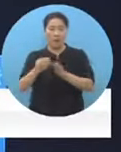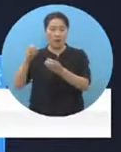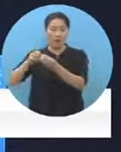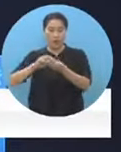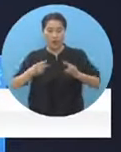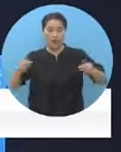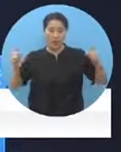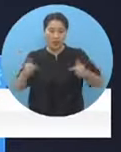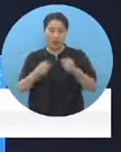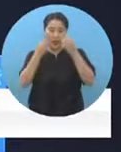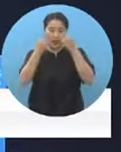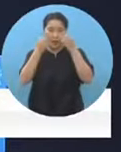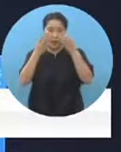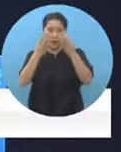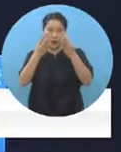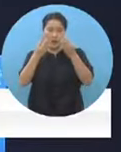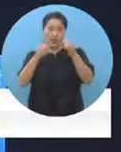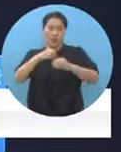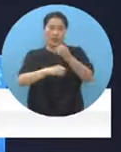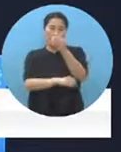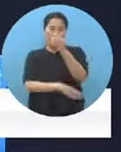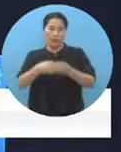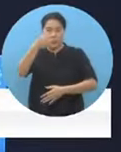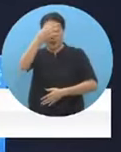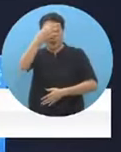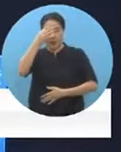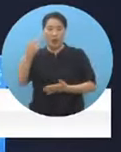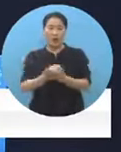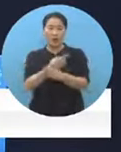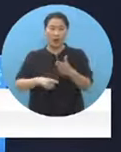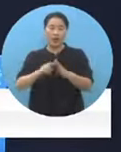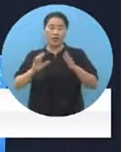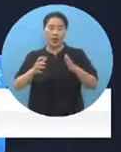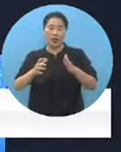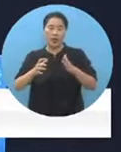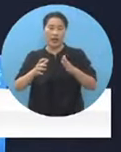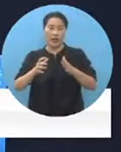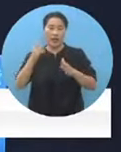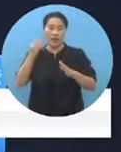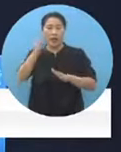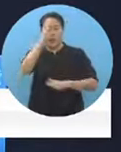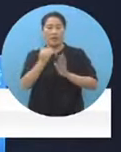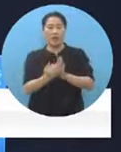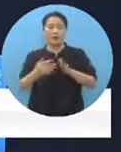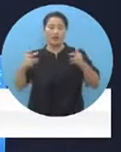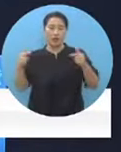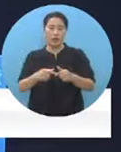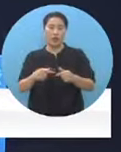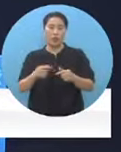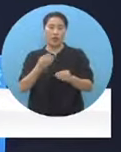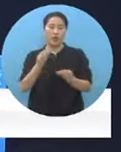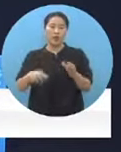면역 유전자 치료와 첨단 원천 기술을 확보하기 위해서 국가 면역치료 혁신 플랫폼과